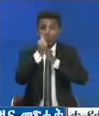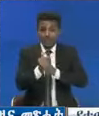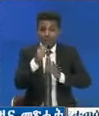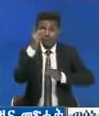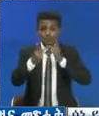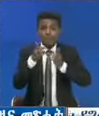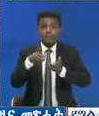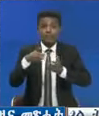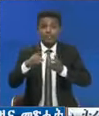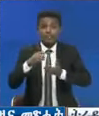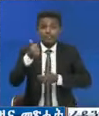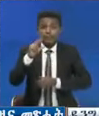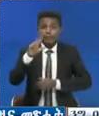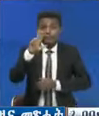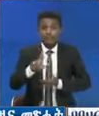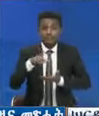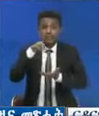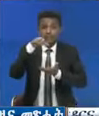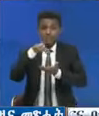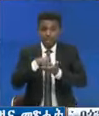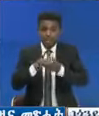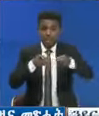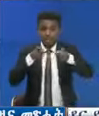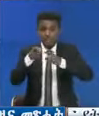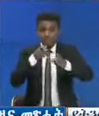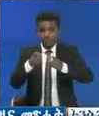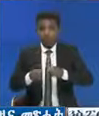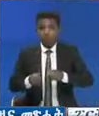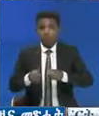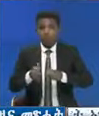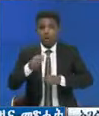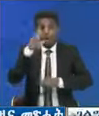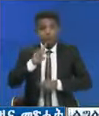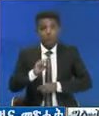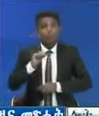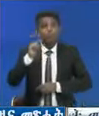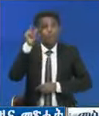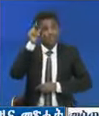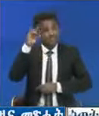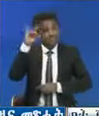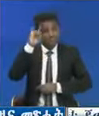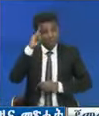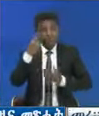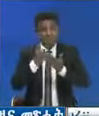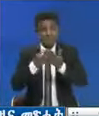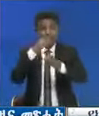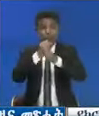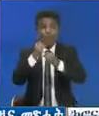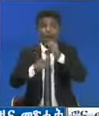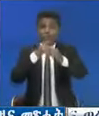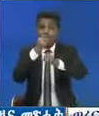ከተማ አስተዳደር ከተማ ልማትና ቤቶች ኮንስትራክሽን አገልግሎት ጽህፈት ቤት ስራ አስኪያጅ አቶ በላይ ነዘለቀ በተያዘው አመት በከተማዋ ስለተሰሩ